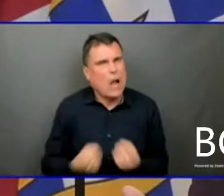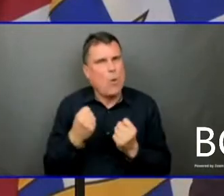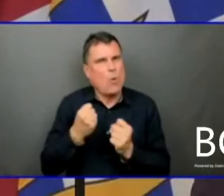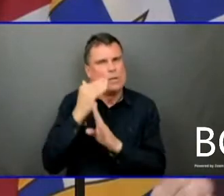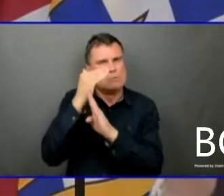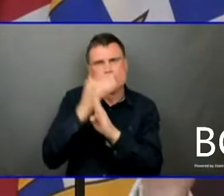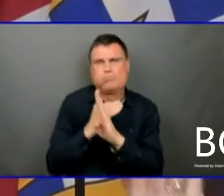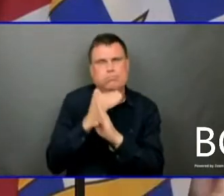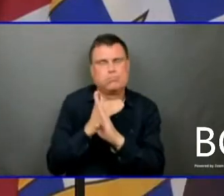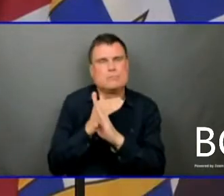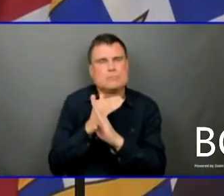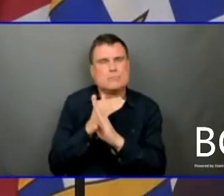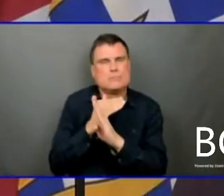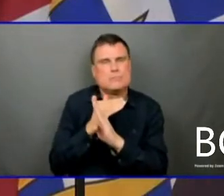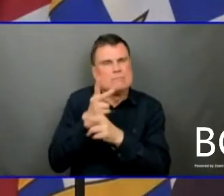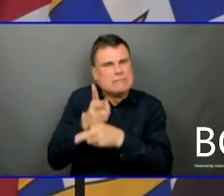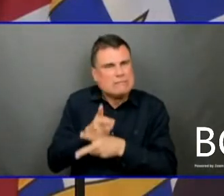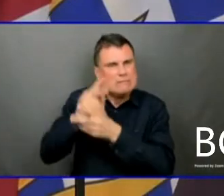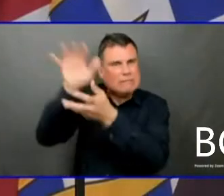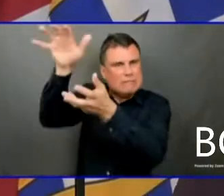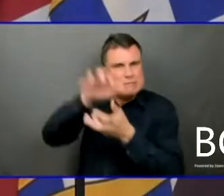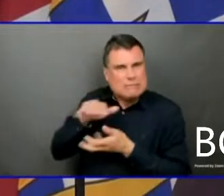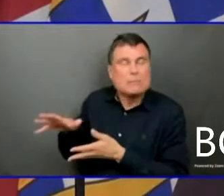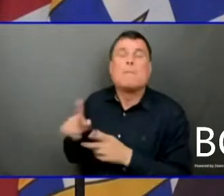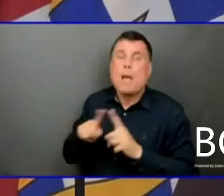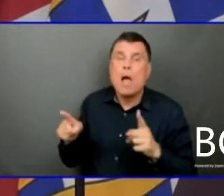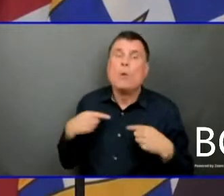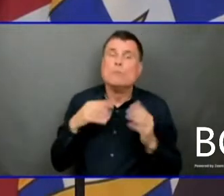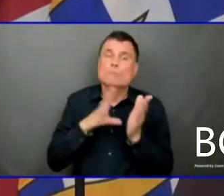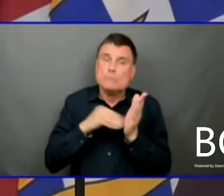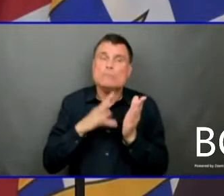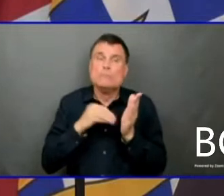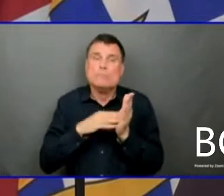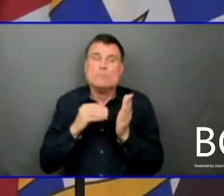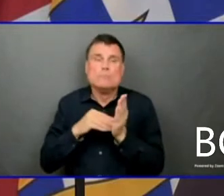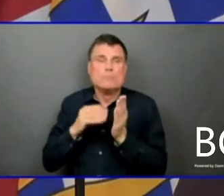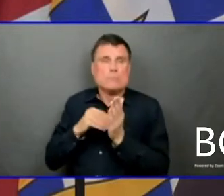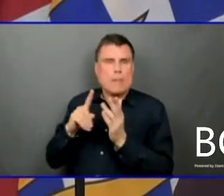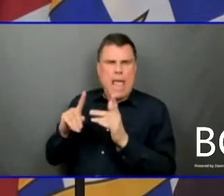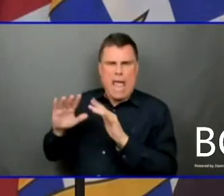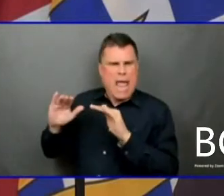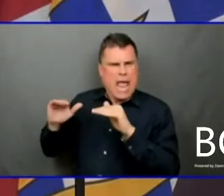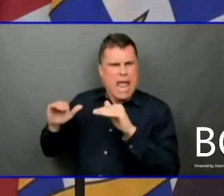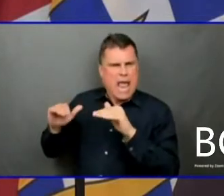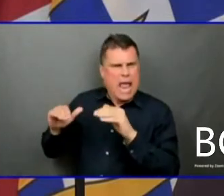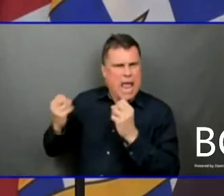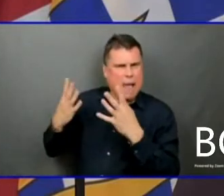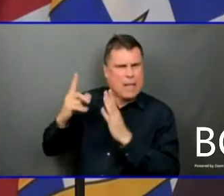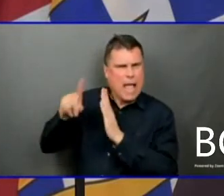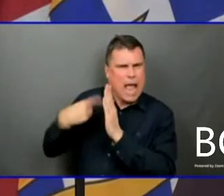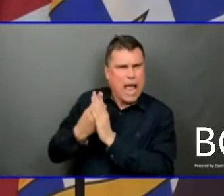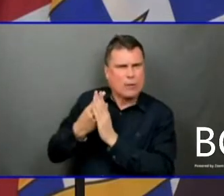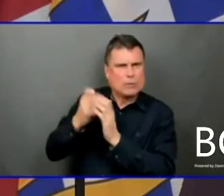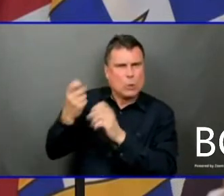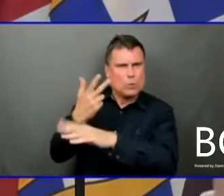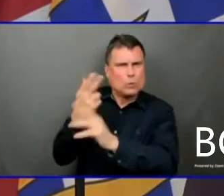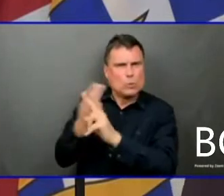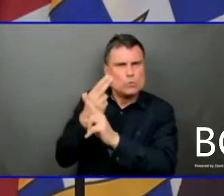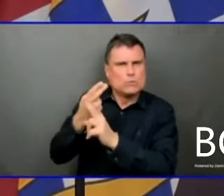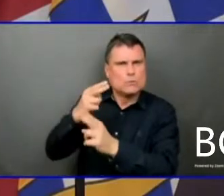也讲究这个暴露的外面的温度时间又很短。所以呢，这